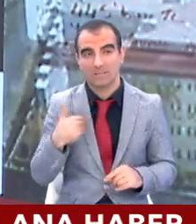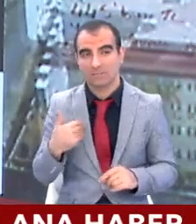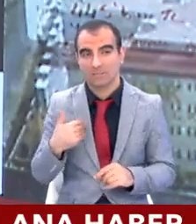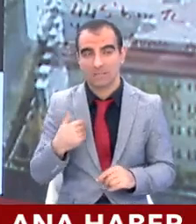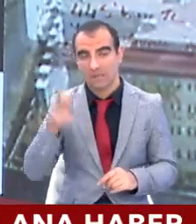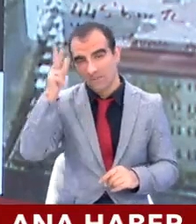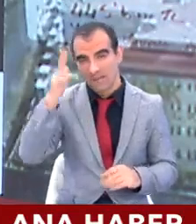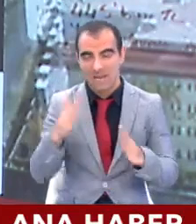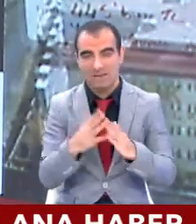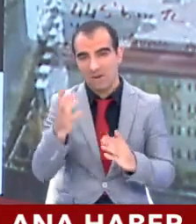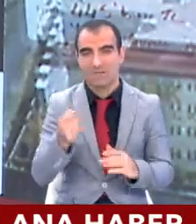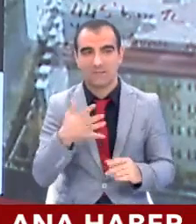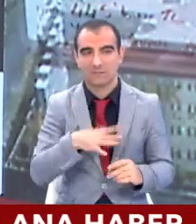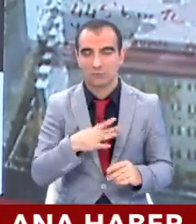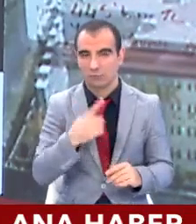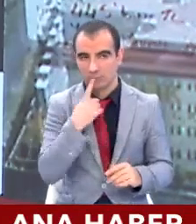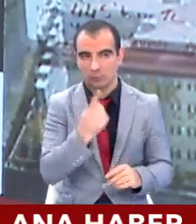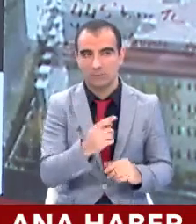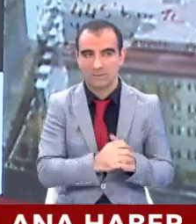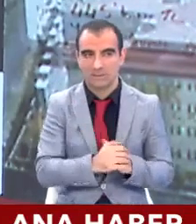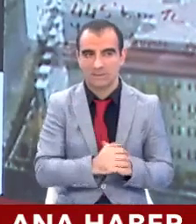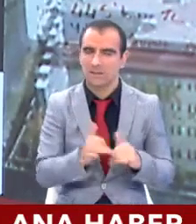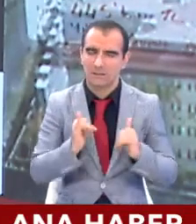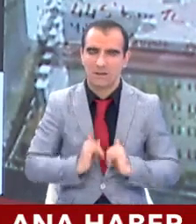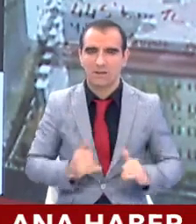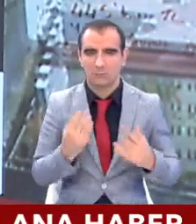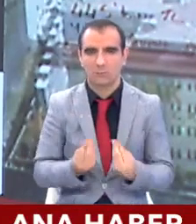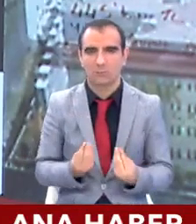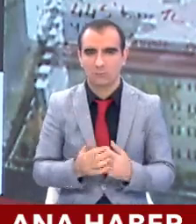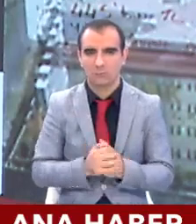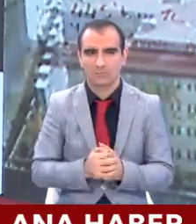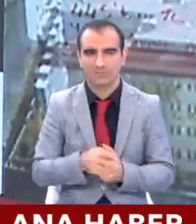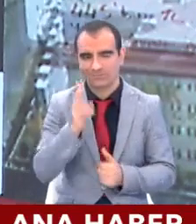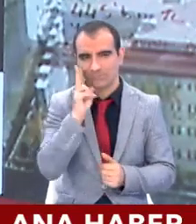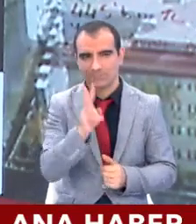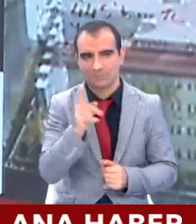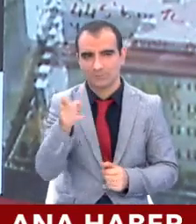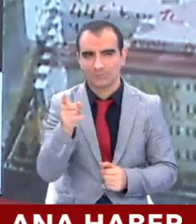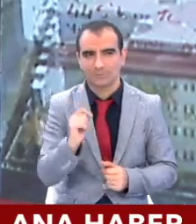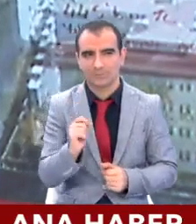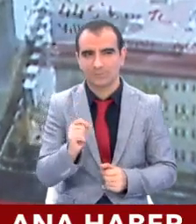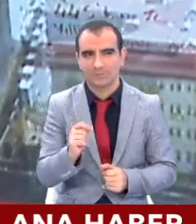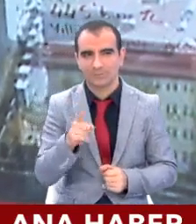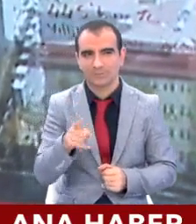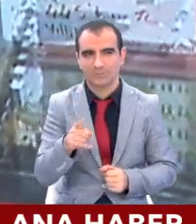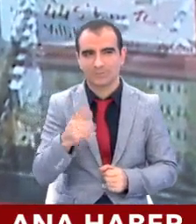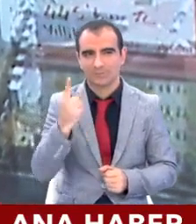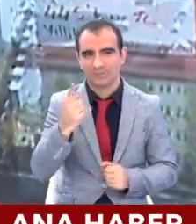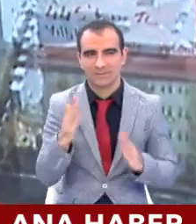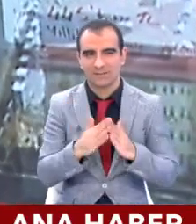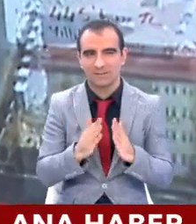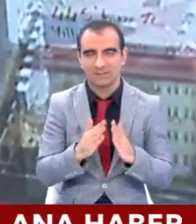Miami'de ev almak istiyorum diyorsanız rahat olun bakınız bu Miami'de bir